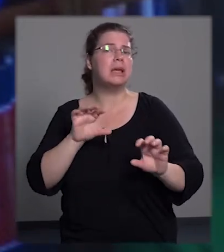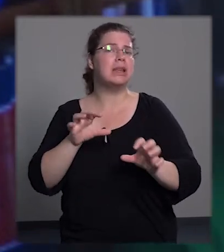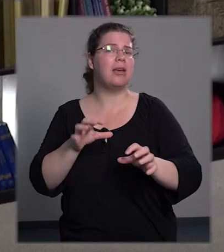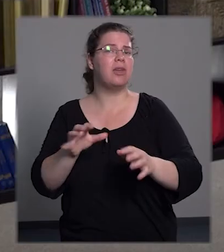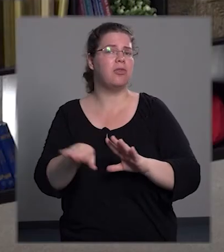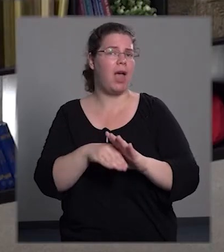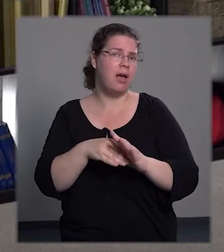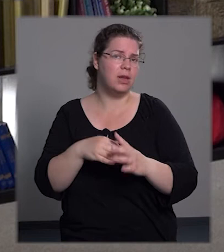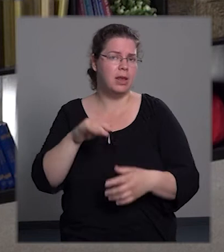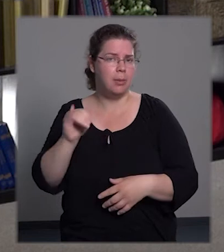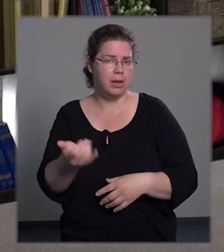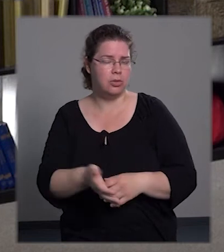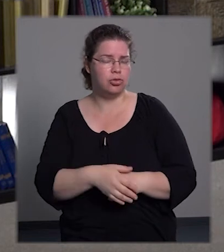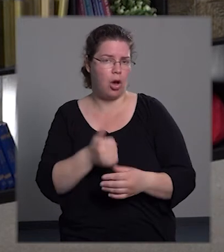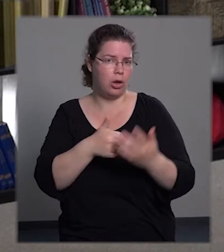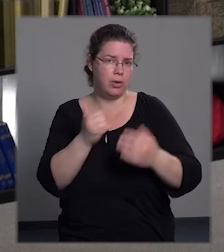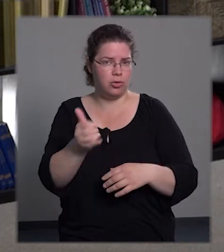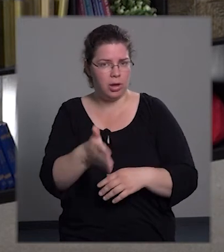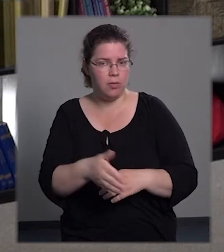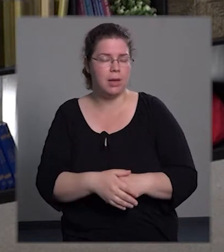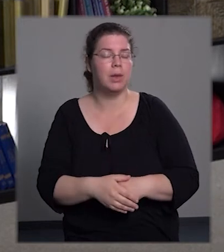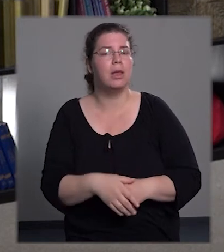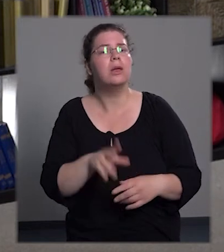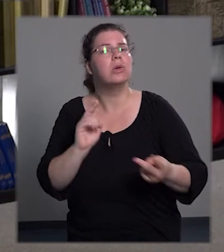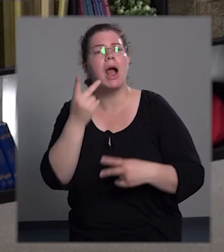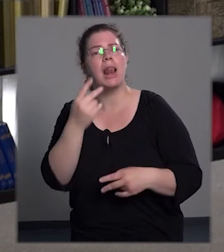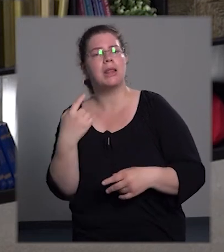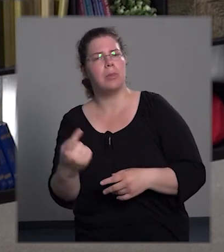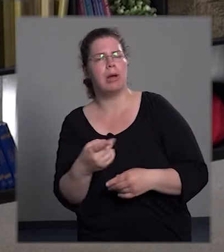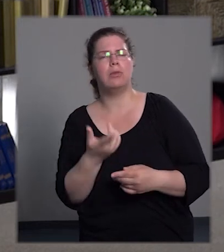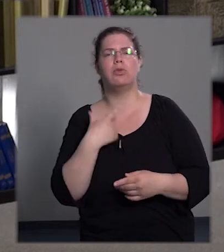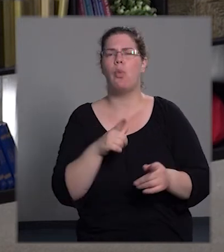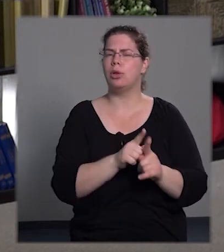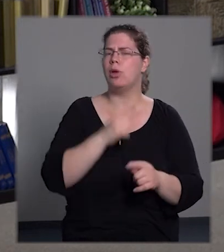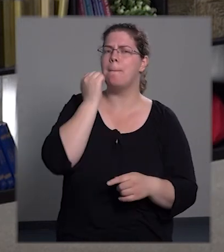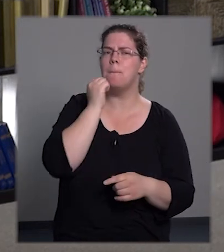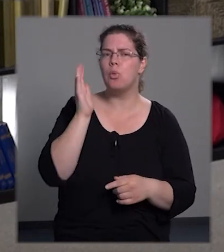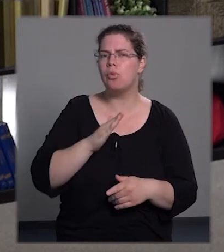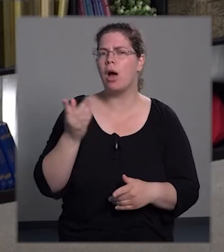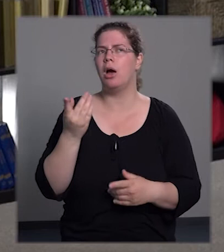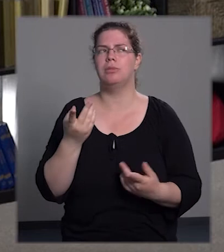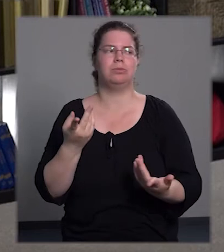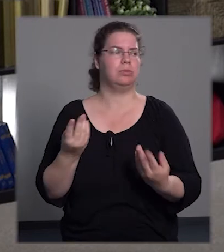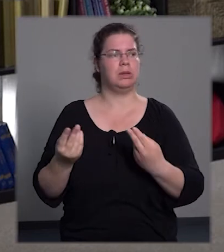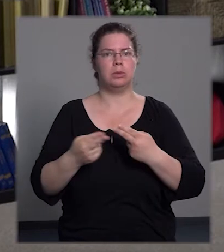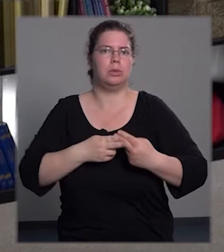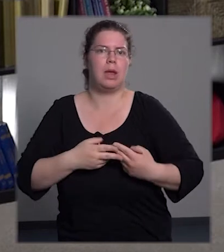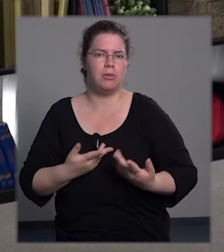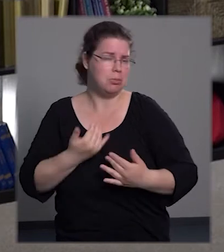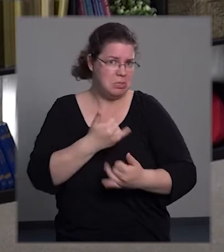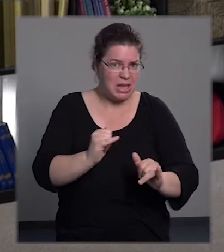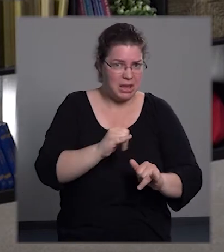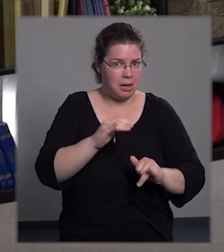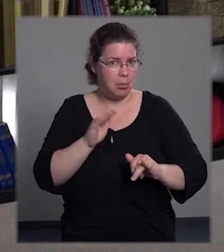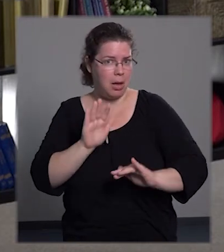években. Miként látta ő vajon magát, vagy volt olyan műfaj, ami úgy érezte, hogy a legközelebb áll hozzá, vagy mindegyikben teljesen otthonosan mozgott ő?